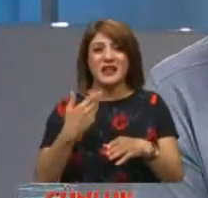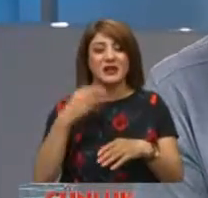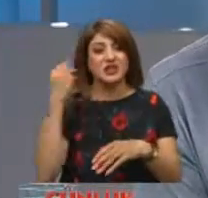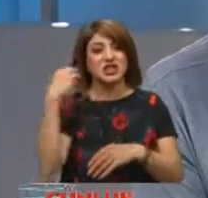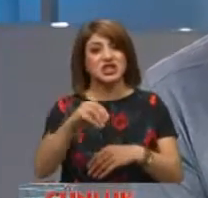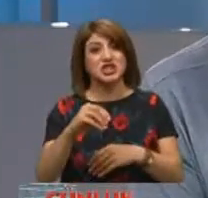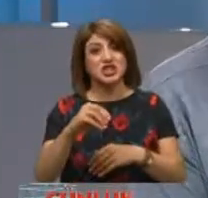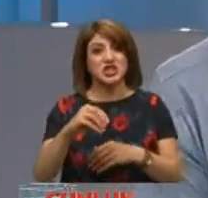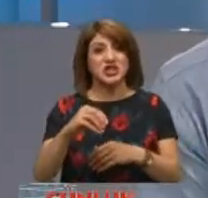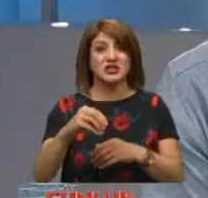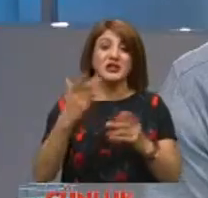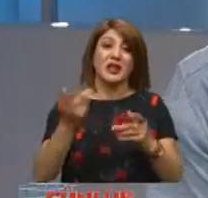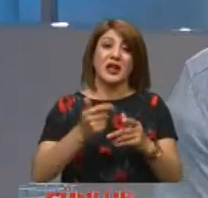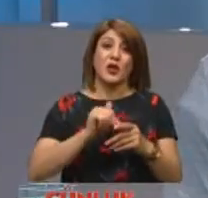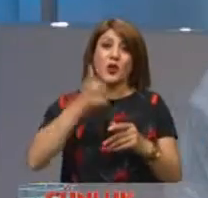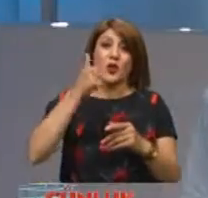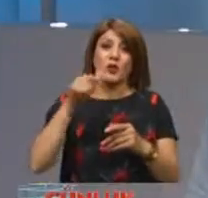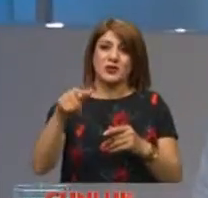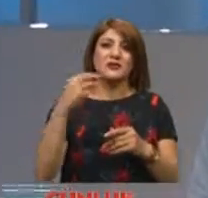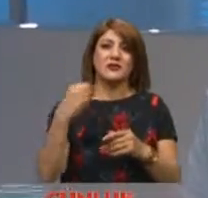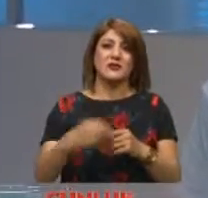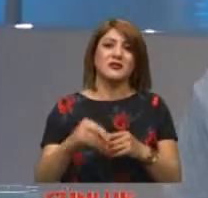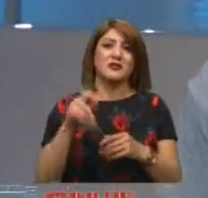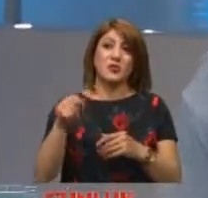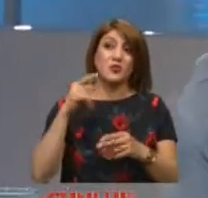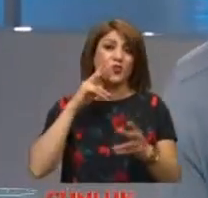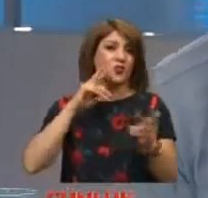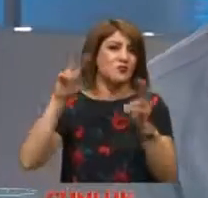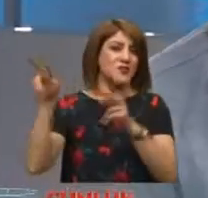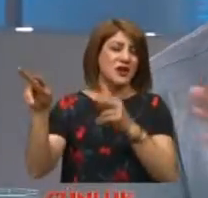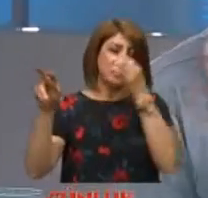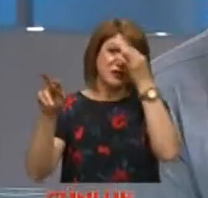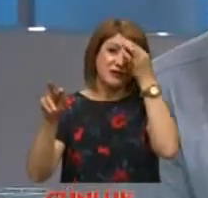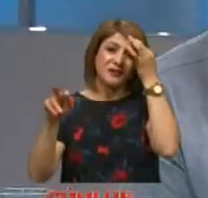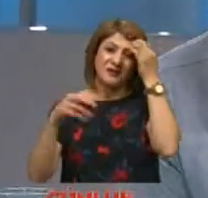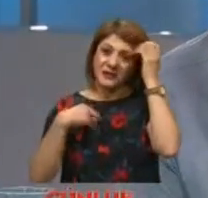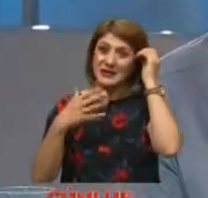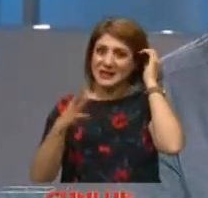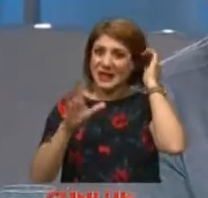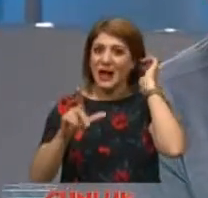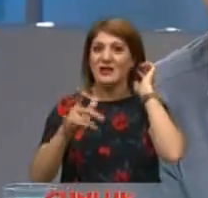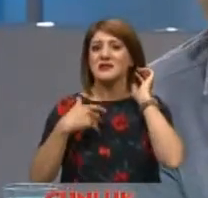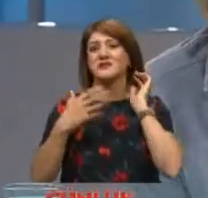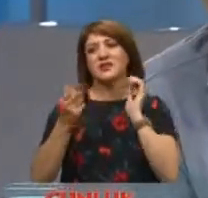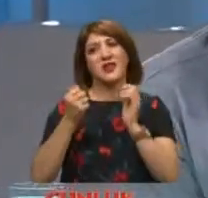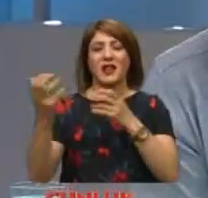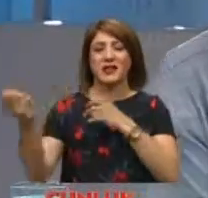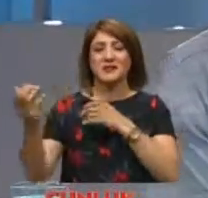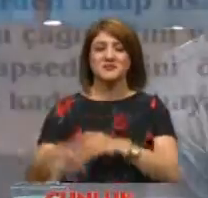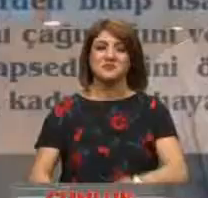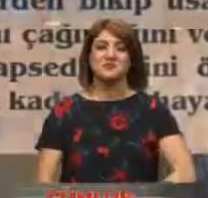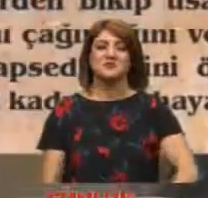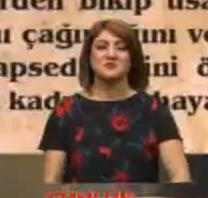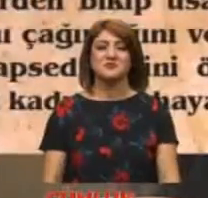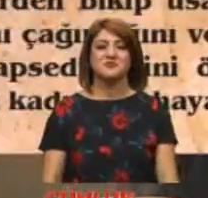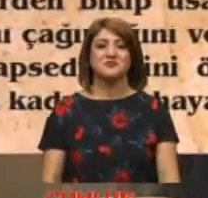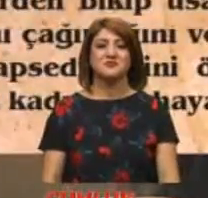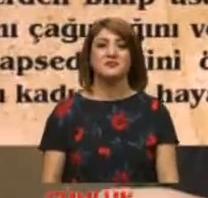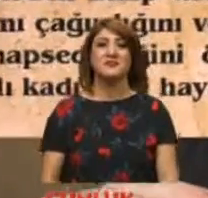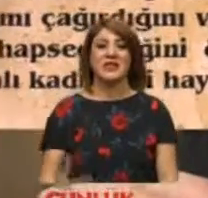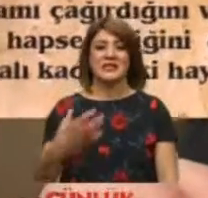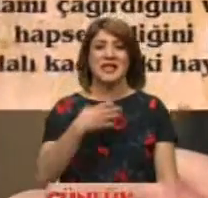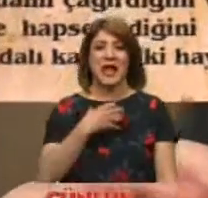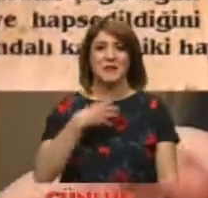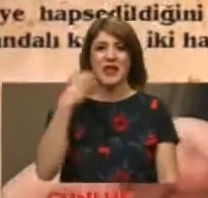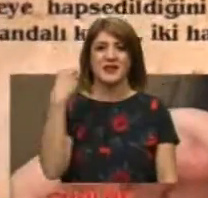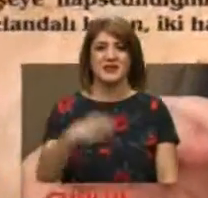konuşuyoruz, çalınabilecek. Satılacak en orijinal şey bence bu. Bir bakalım. Neymiş, hadi bakalım. İhtiyacın varsa ben yardımcı olurum, numarası var satıcının bende.